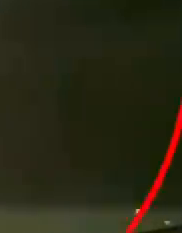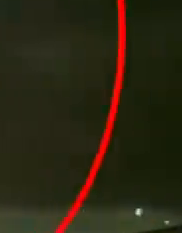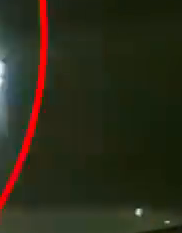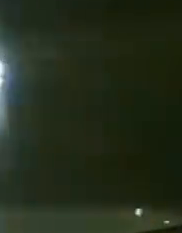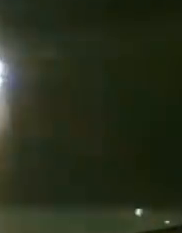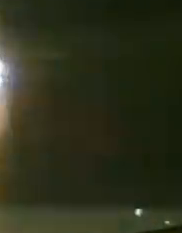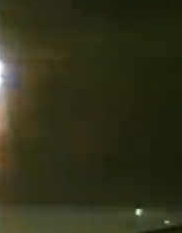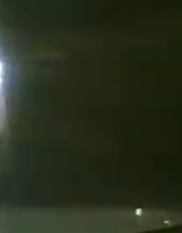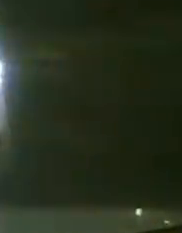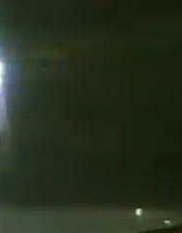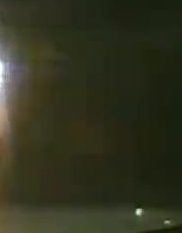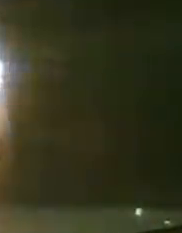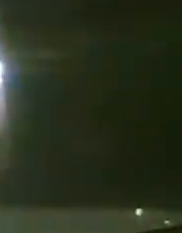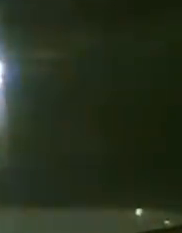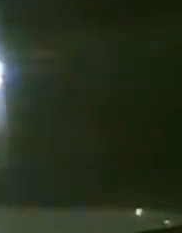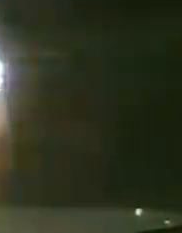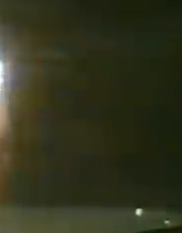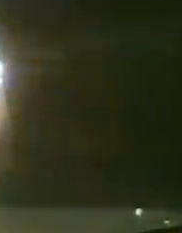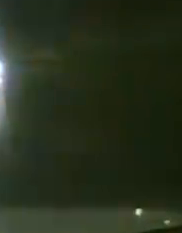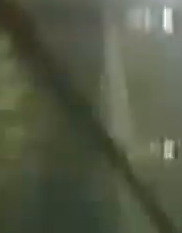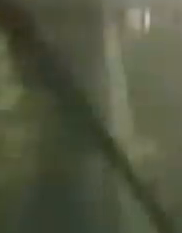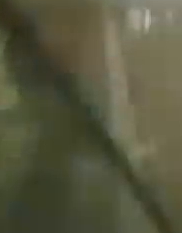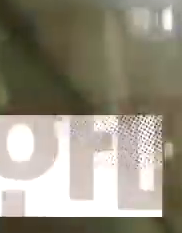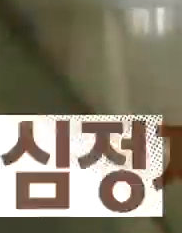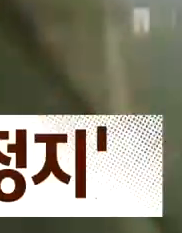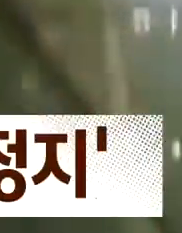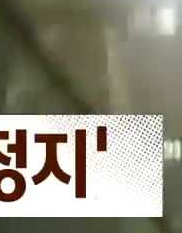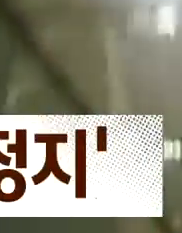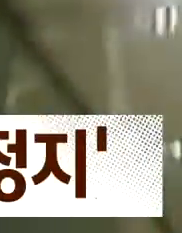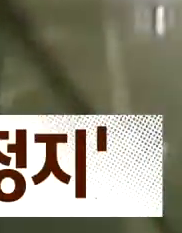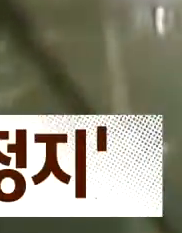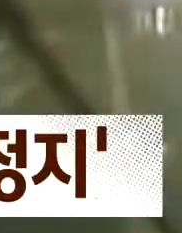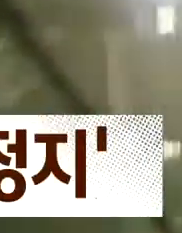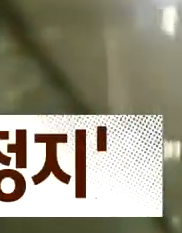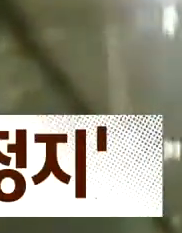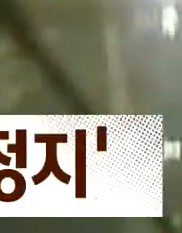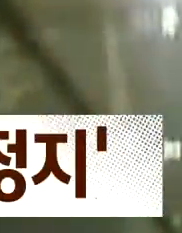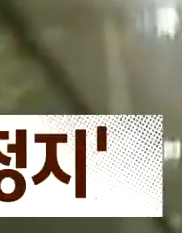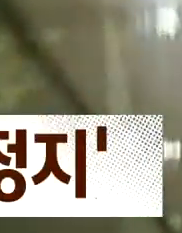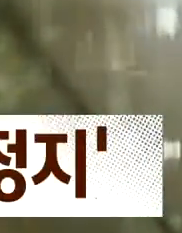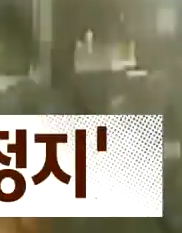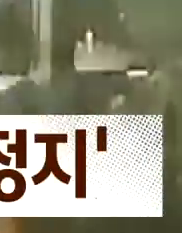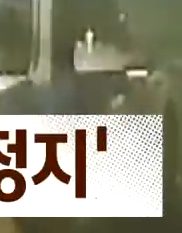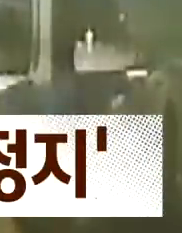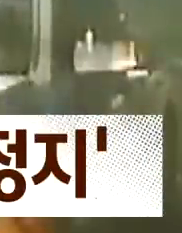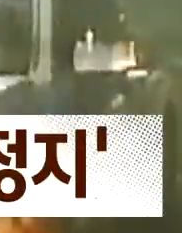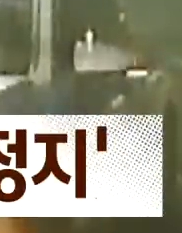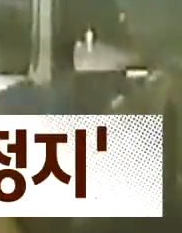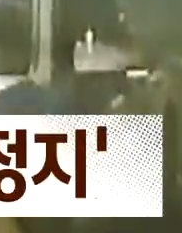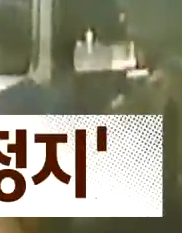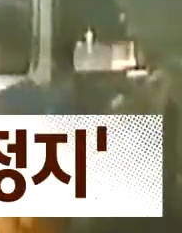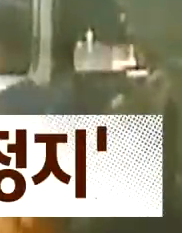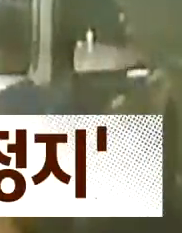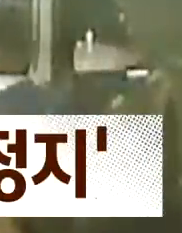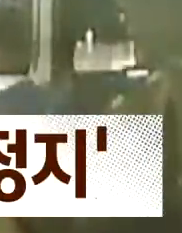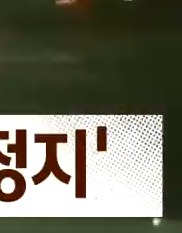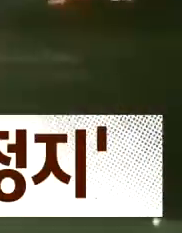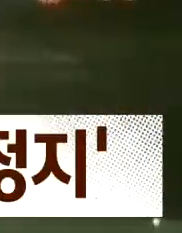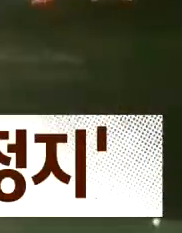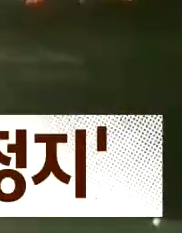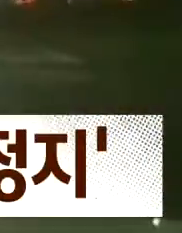오늘의 사건 반장입니다 60대 남성이 만취 이상대로 택시기사와 다른 승객을 폭행했습니다